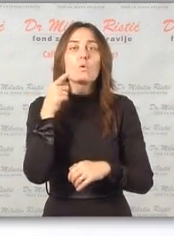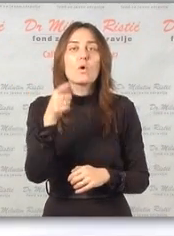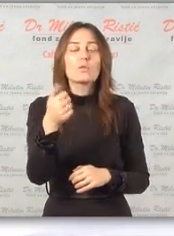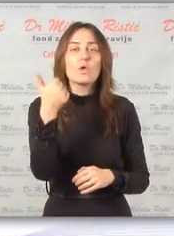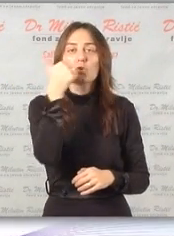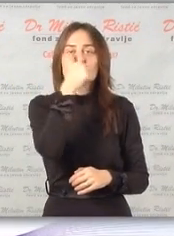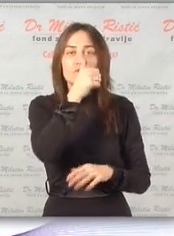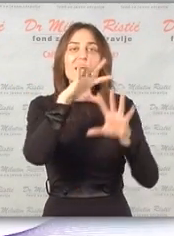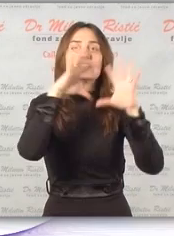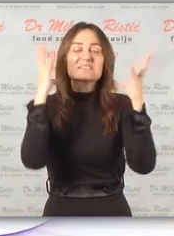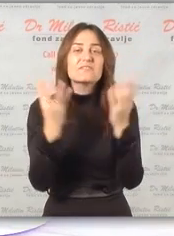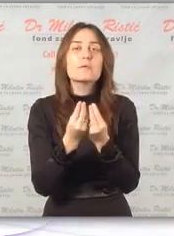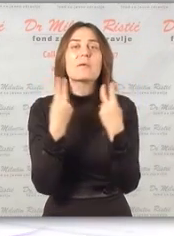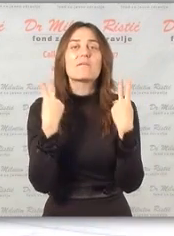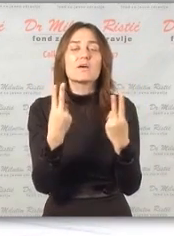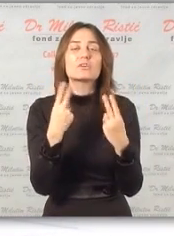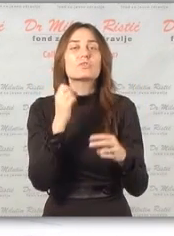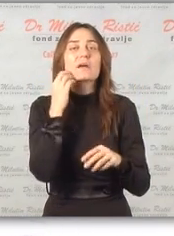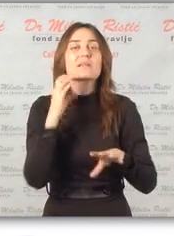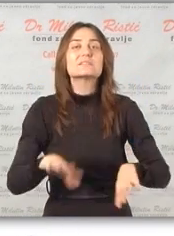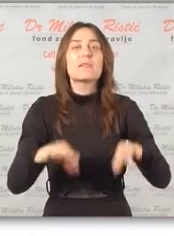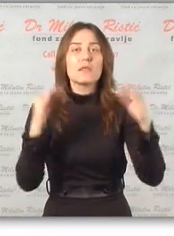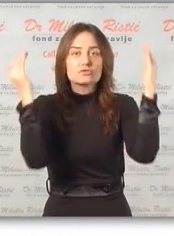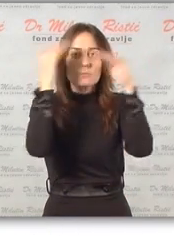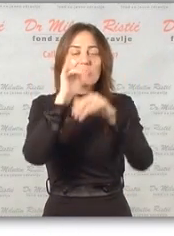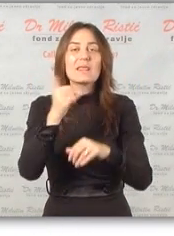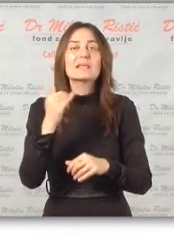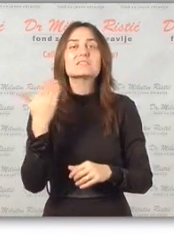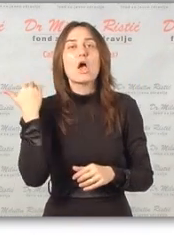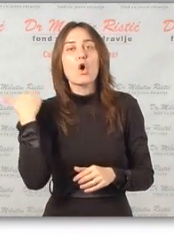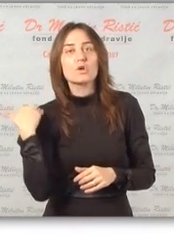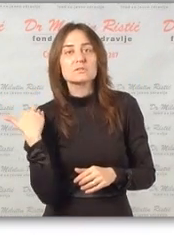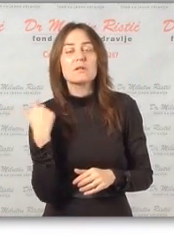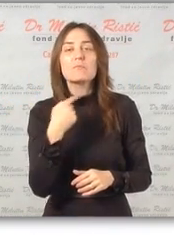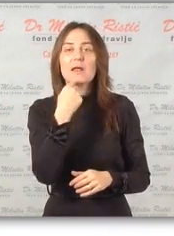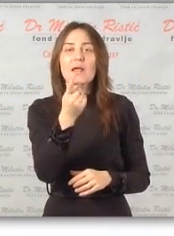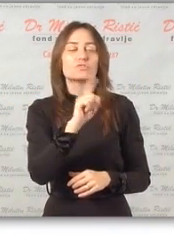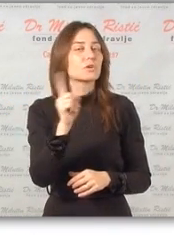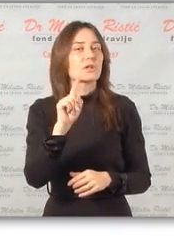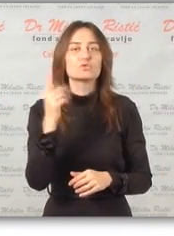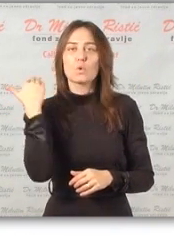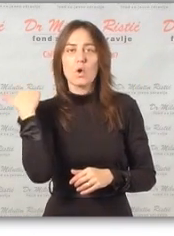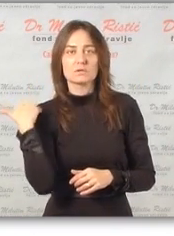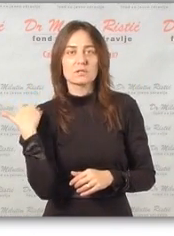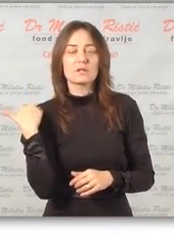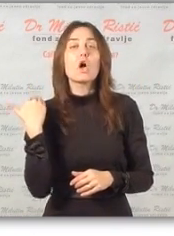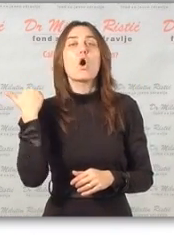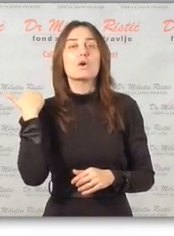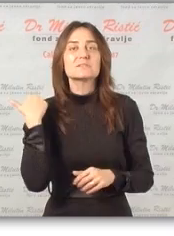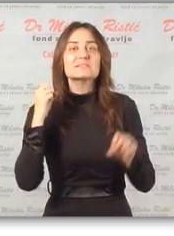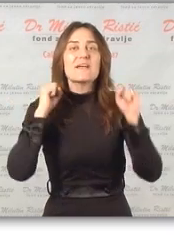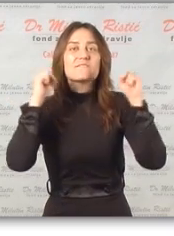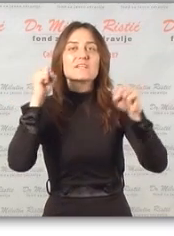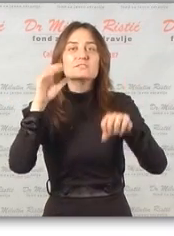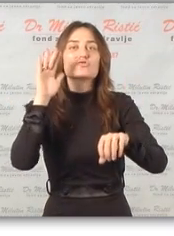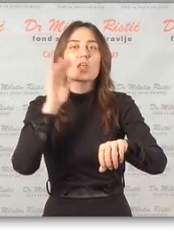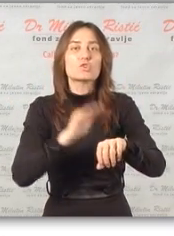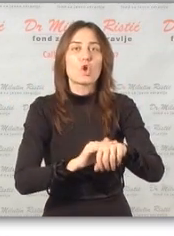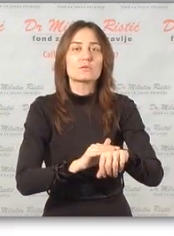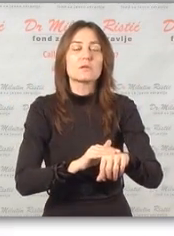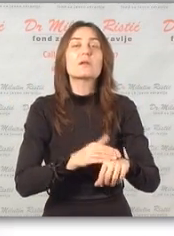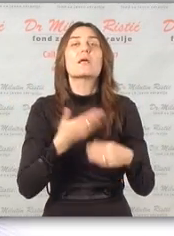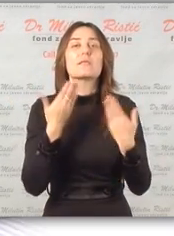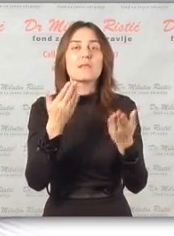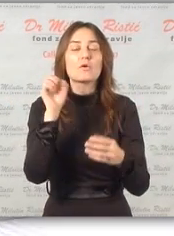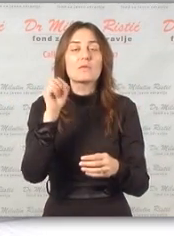u mraku i ono što je svima važno kada se nađe u mraku jeste oslonac. Reči nisu oslonac. Oslonac